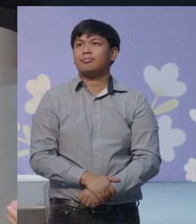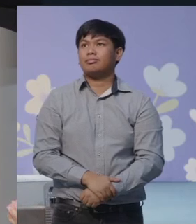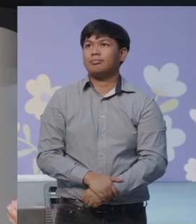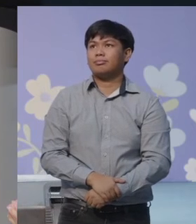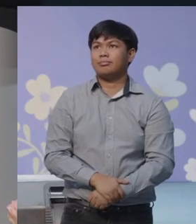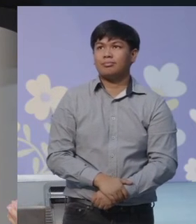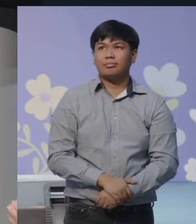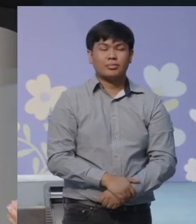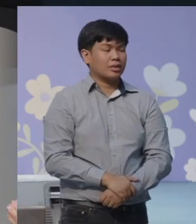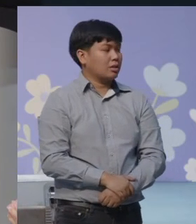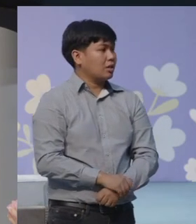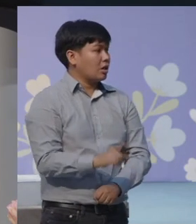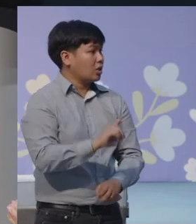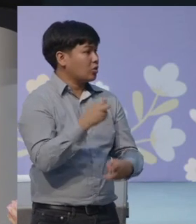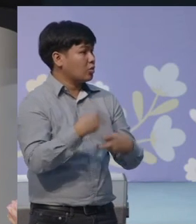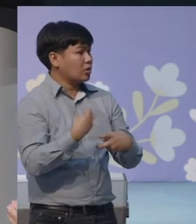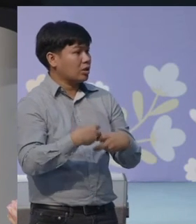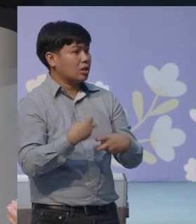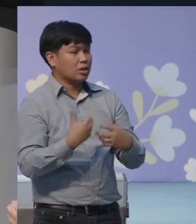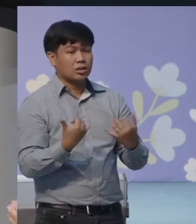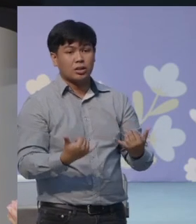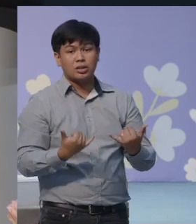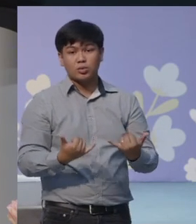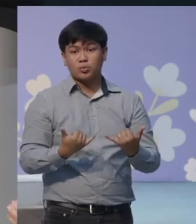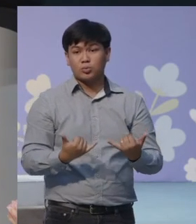Ang pinakamahirap, mga kapatid,